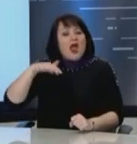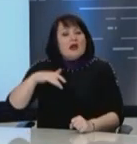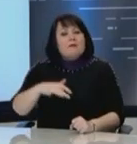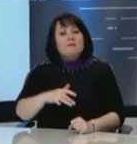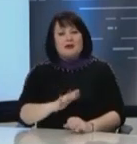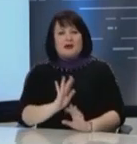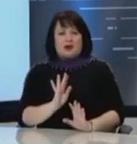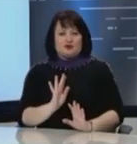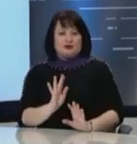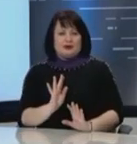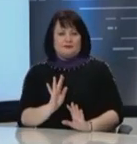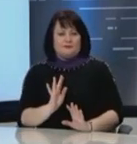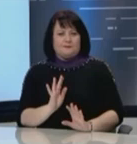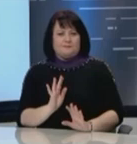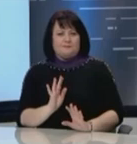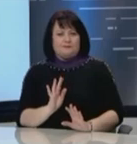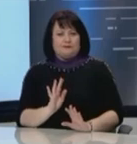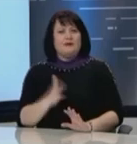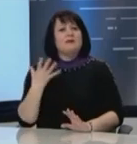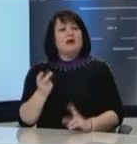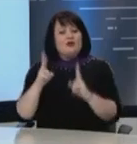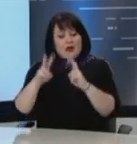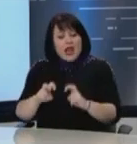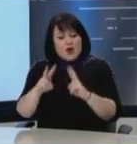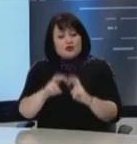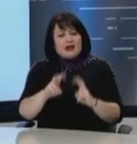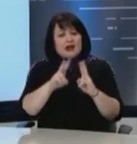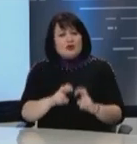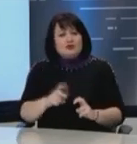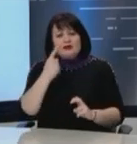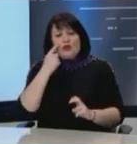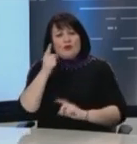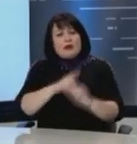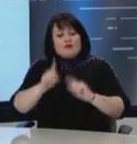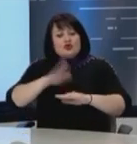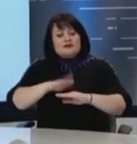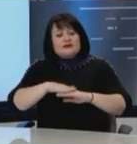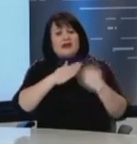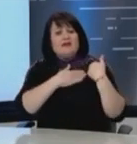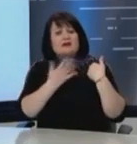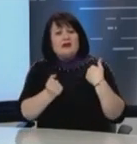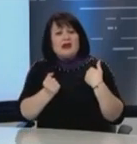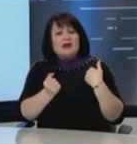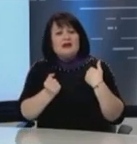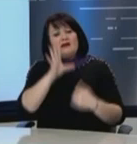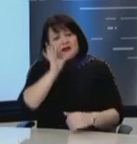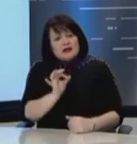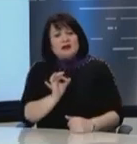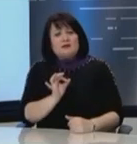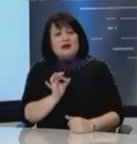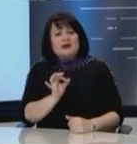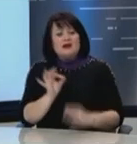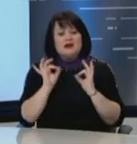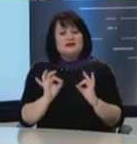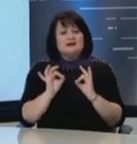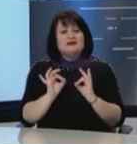Υπάρχουν ελεκτικοί μηχανισμοί που μπορούν να οδηγήσουν στην αποκάλυψη των υπευθύνων, με αντικειμενικότητα, με